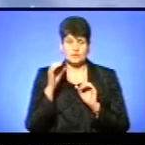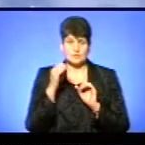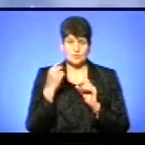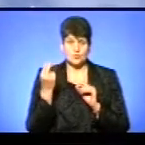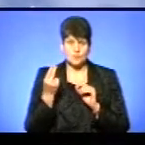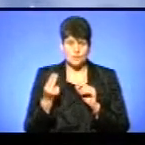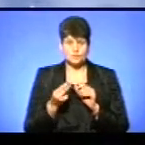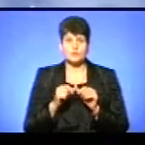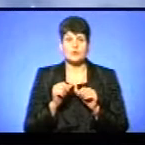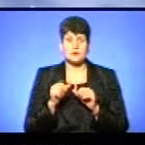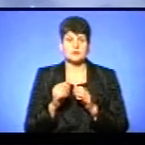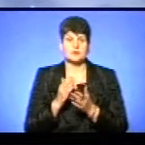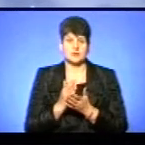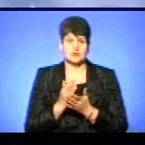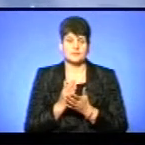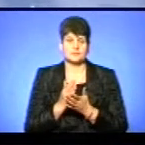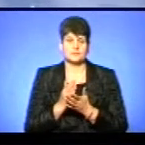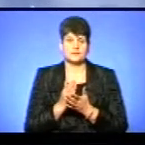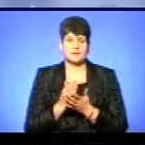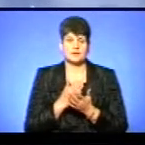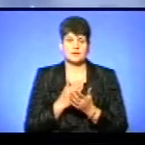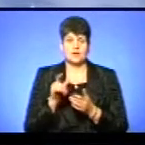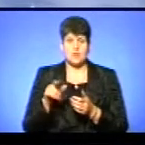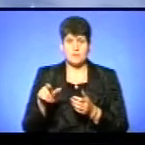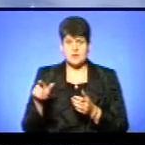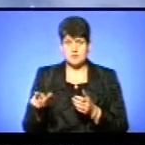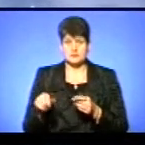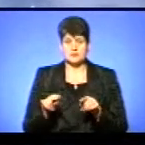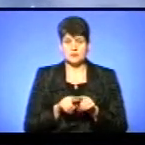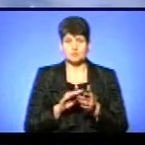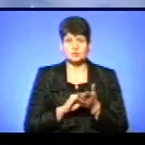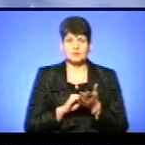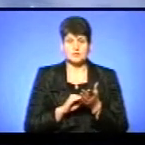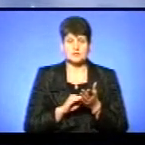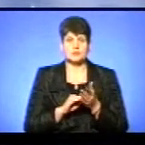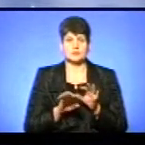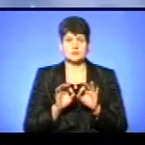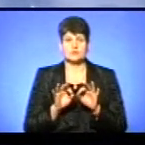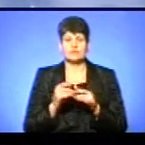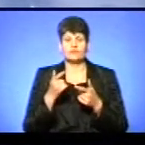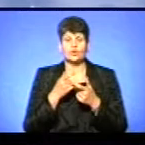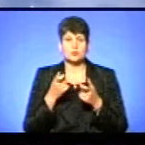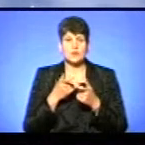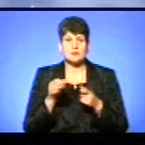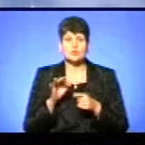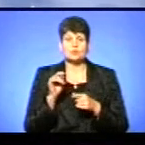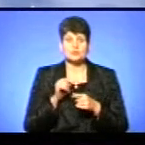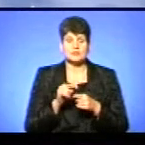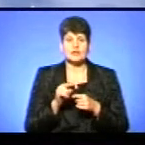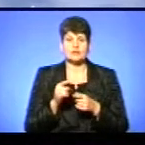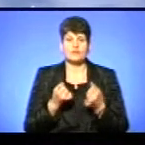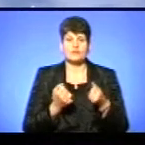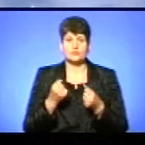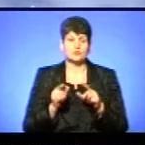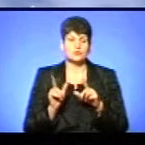кольору. Деякі є громадяни і також журналісти, які розповсюджені, передають інформацію про те, що автомобіль рухався